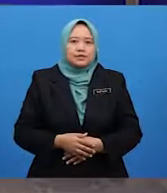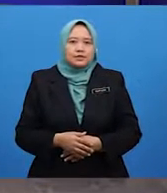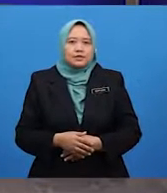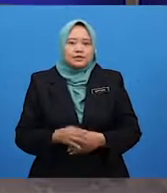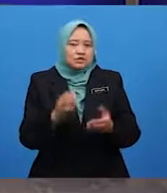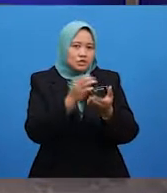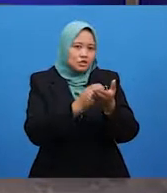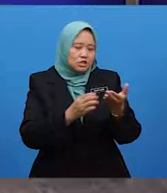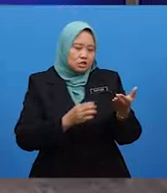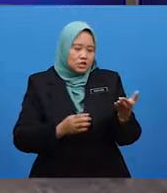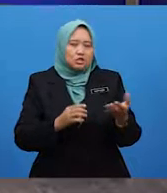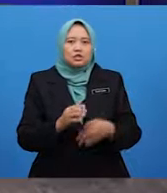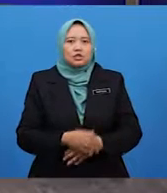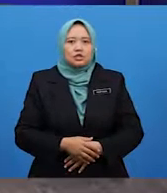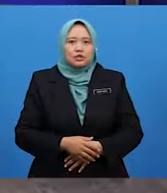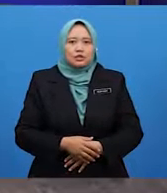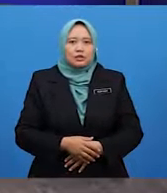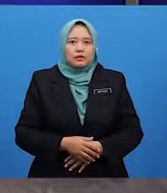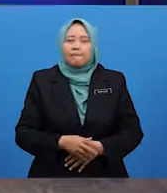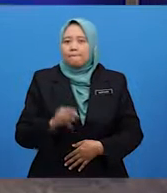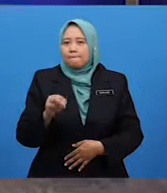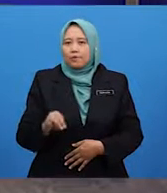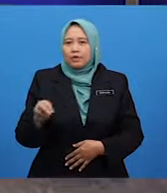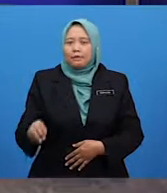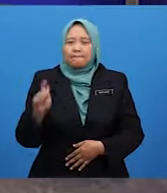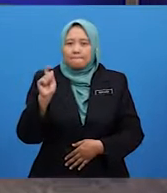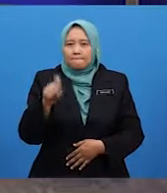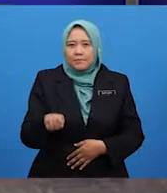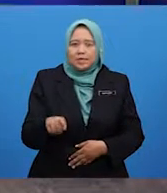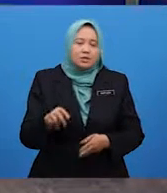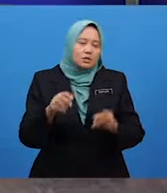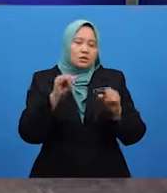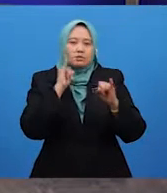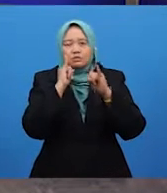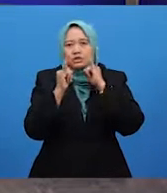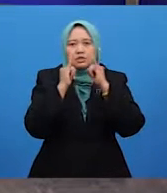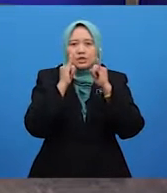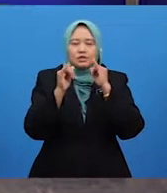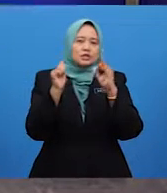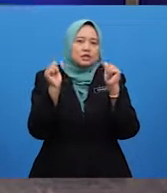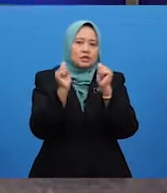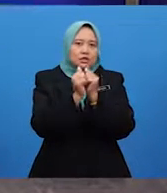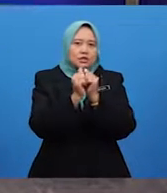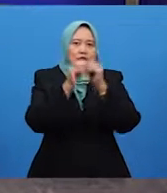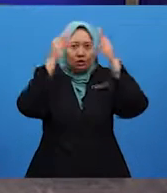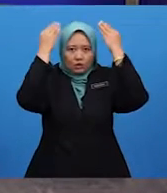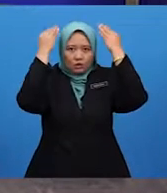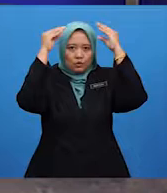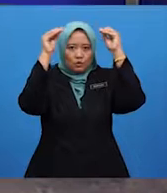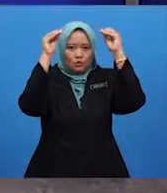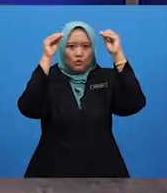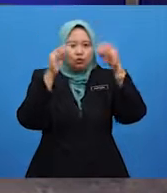catat. Seterusnya, pada asasnya pelajar perlu selalu berinteraksi dengan guru. Banyak kali tadi kita cakap, betul?